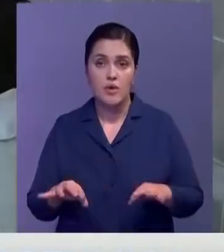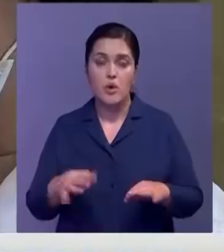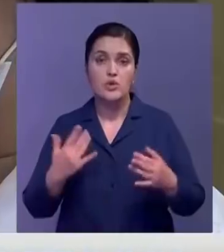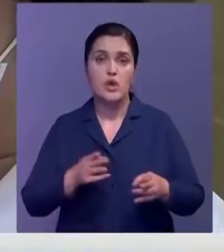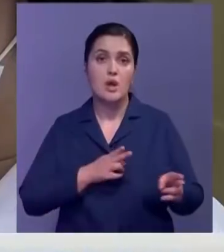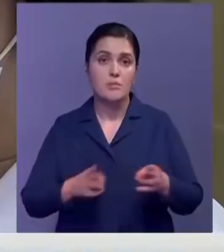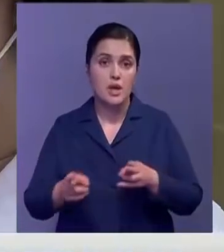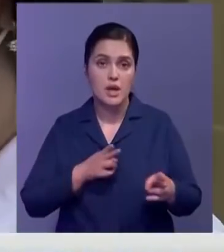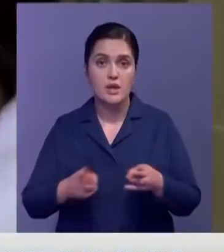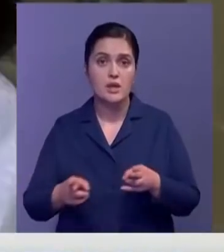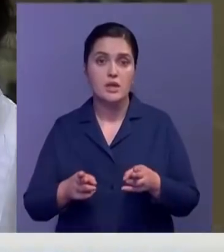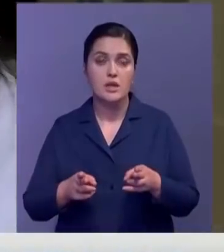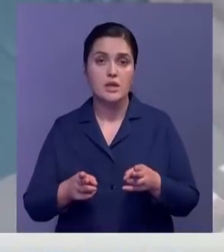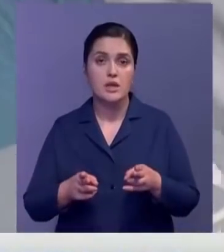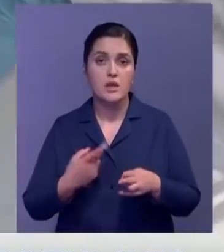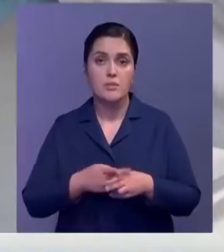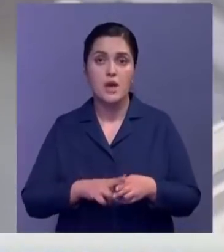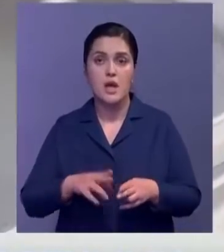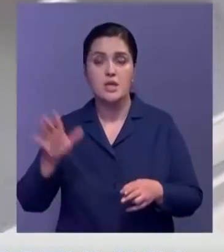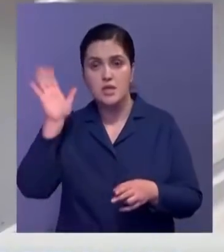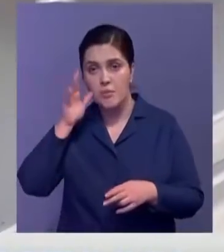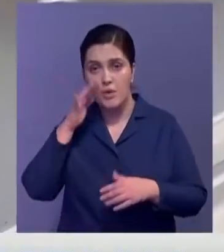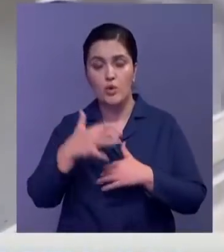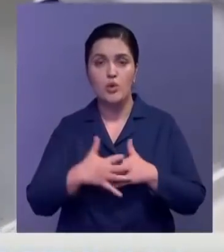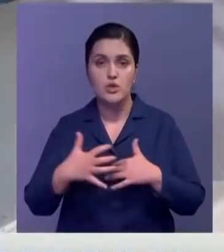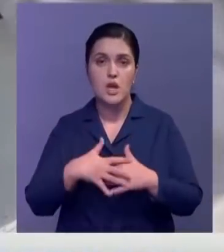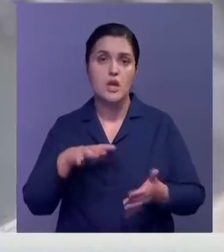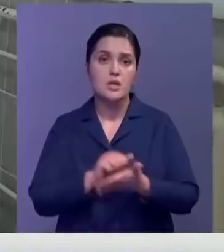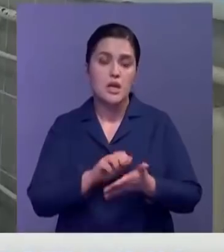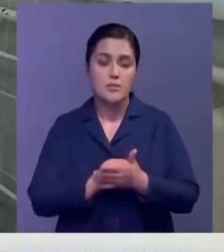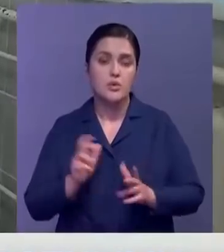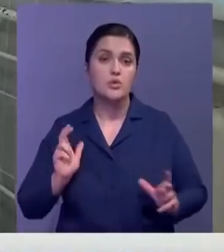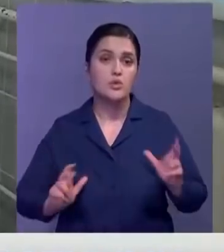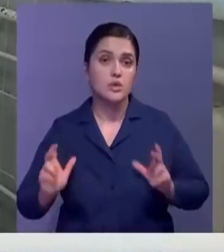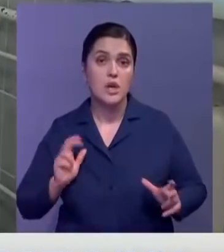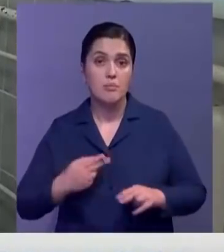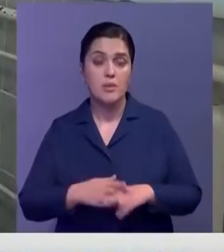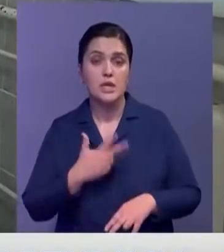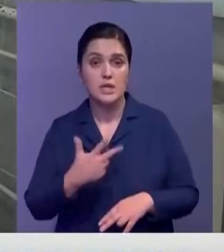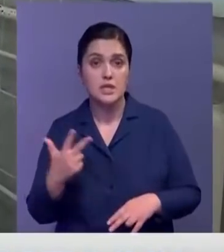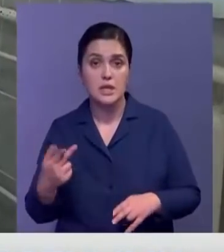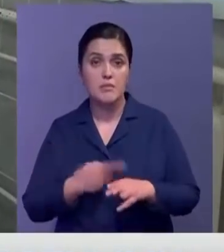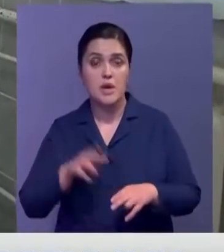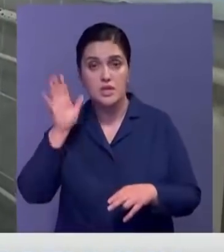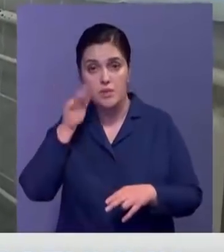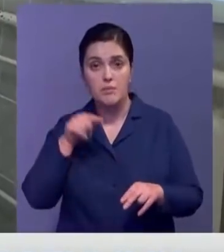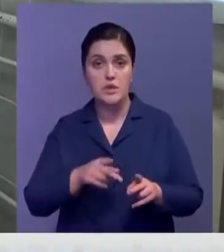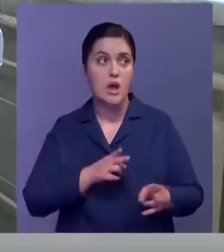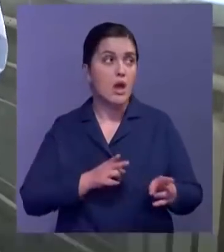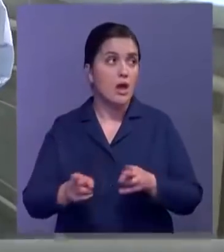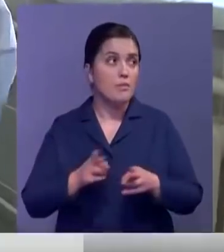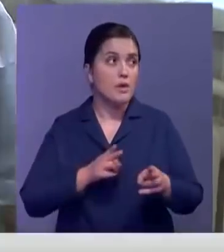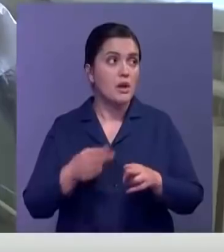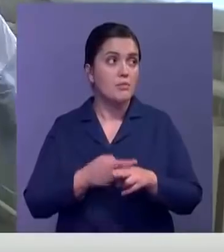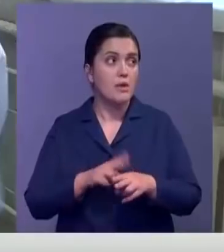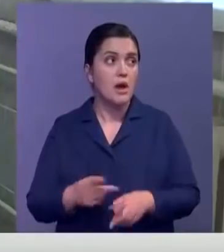этим студенты и магистранты университета. Это 33-я по счету собака, которую здесь оперируют. Пса привезли из частного сектора, из поселка